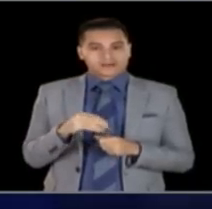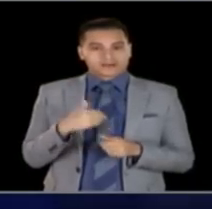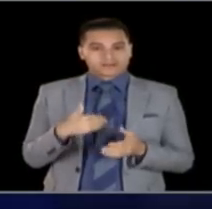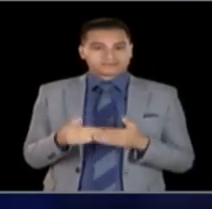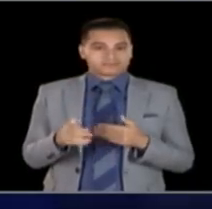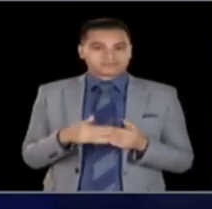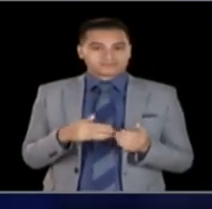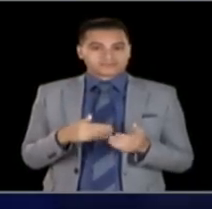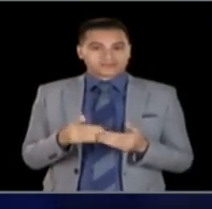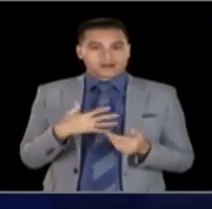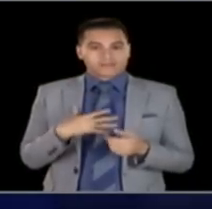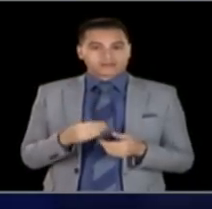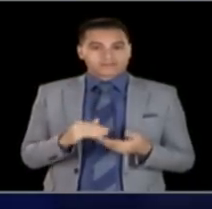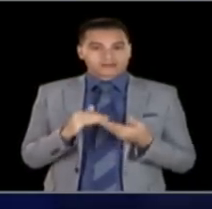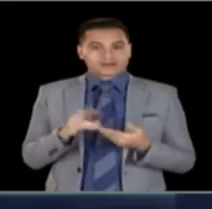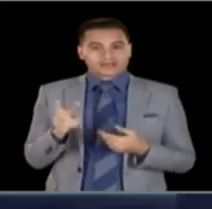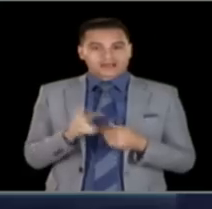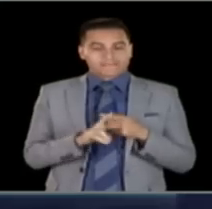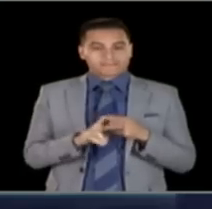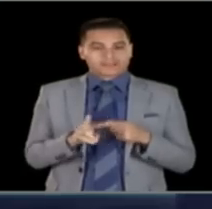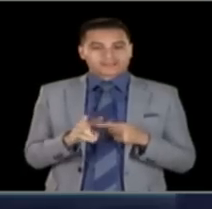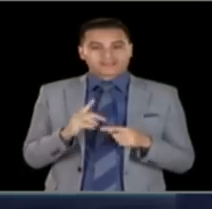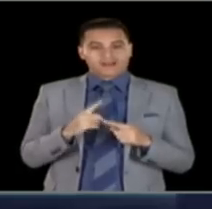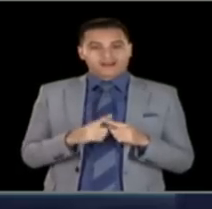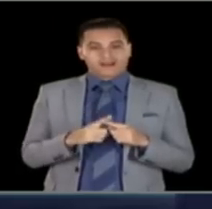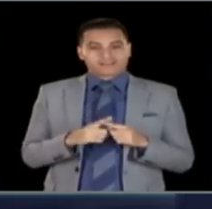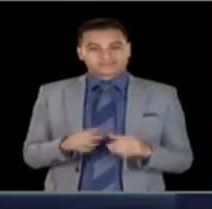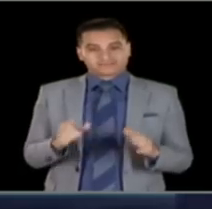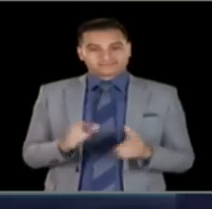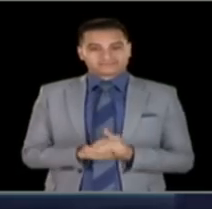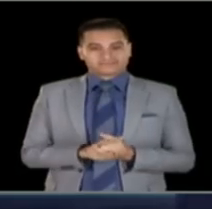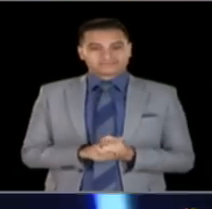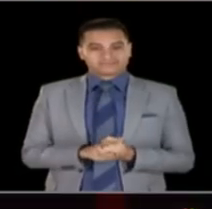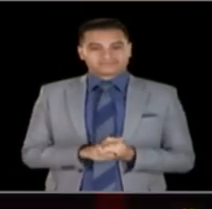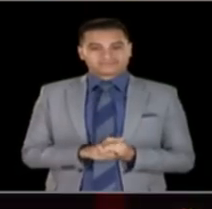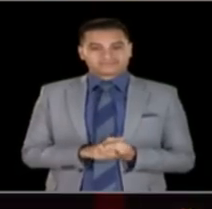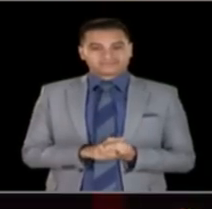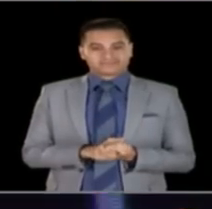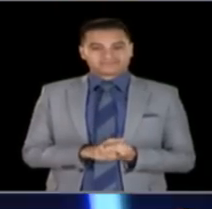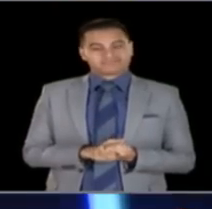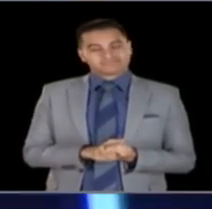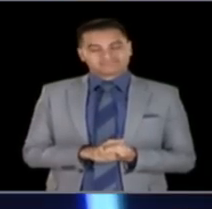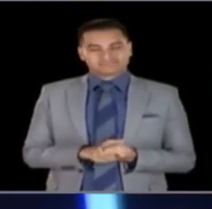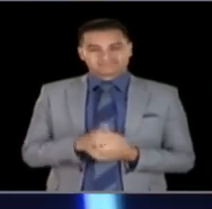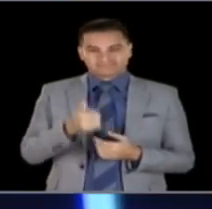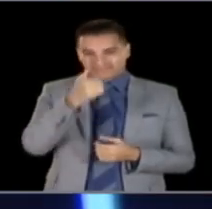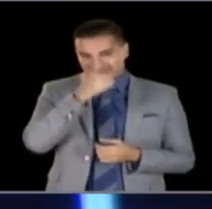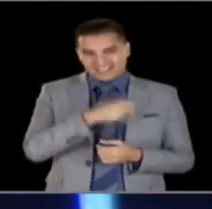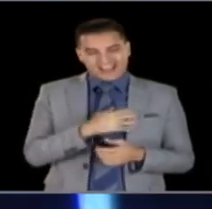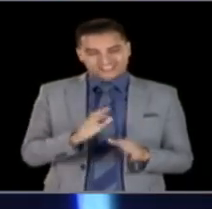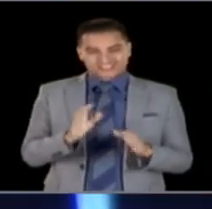العموم أحب أطمنك الإجابتين إجابة خاطئة، عشان بس ما تبقاش زعلان.